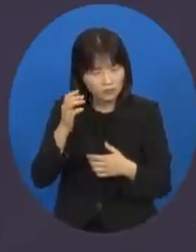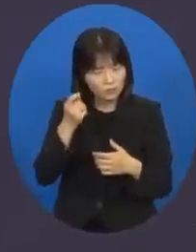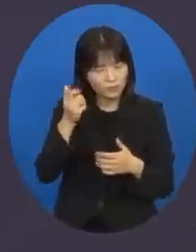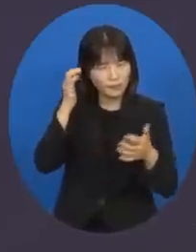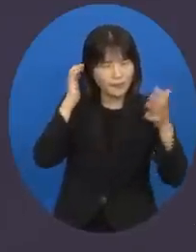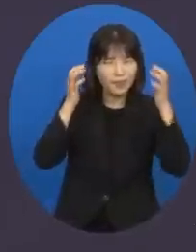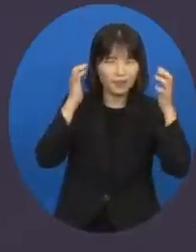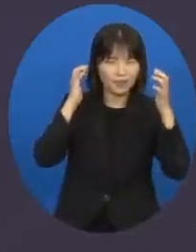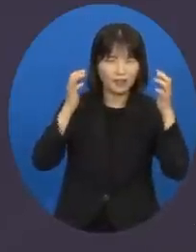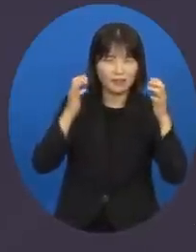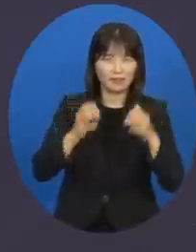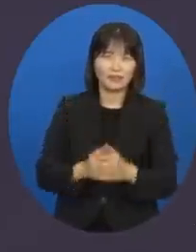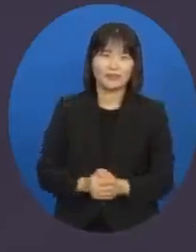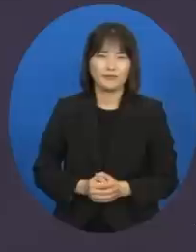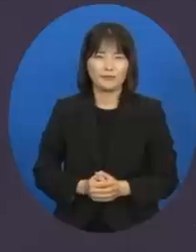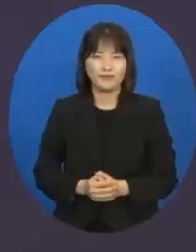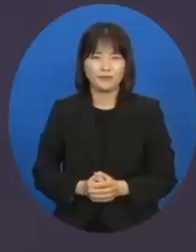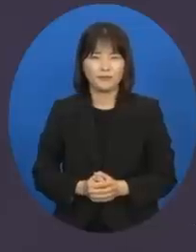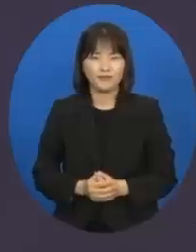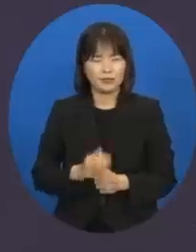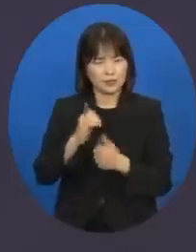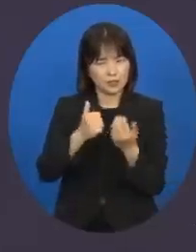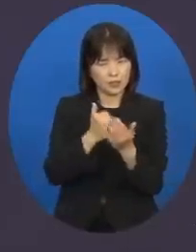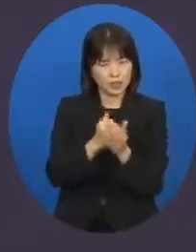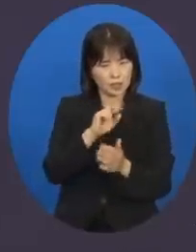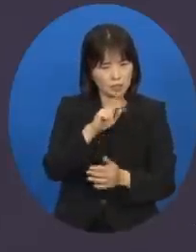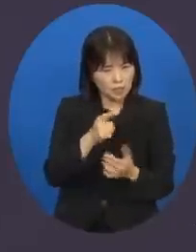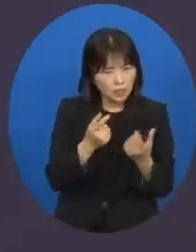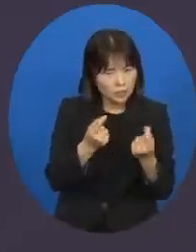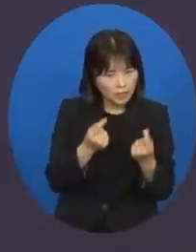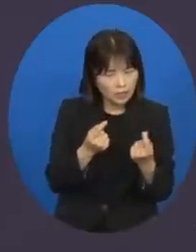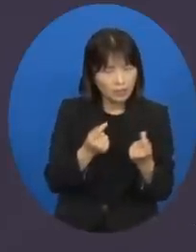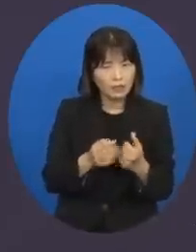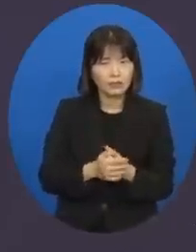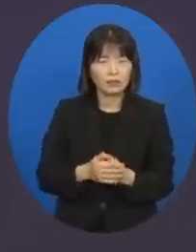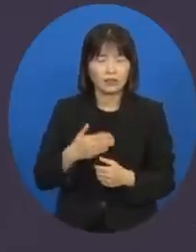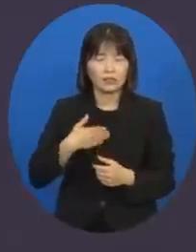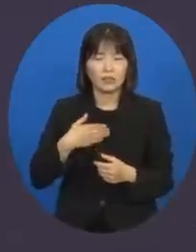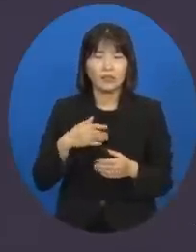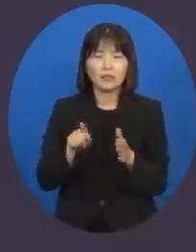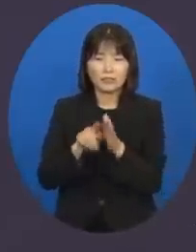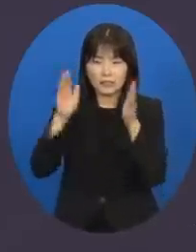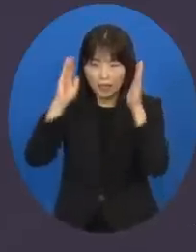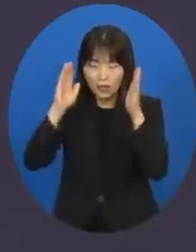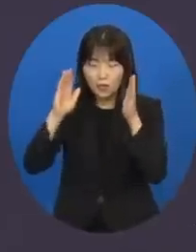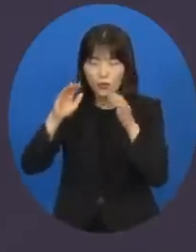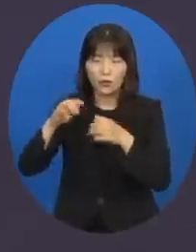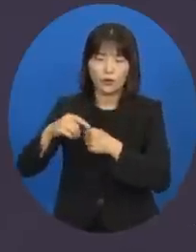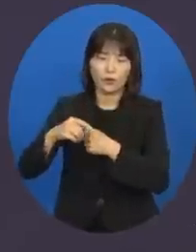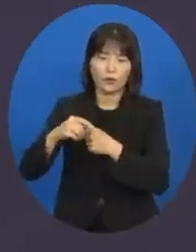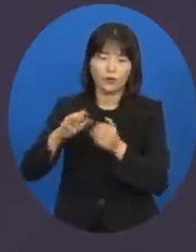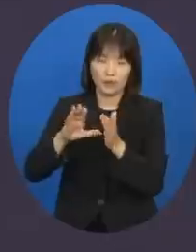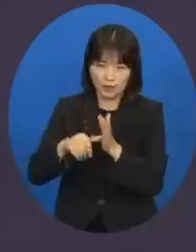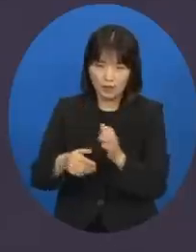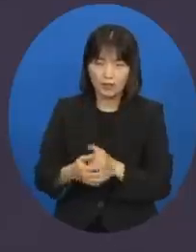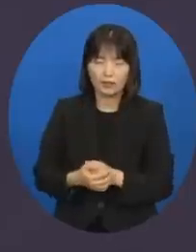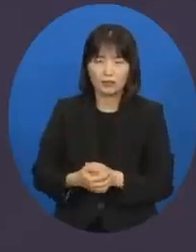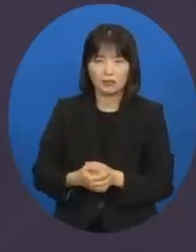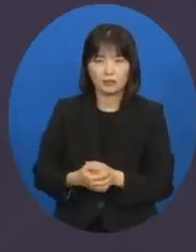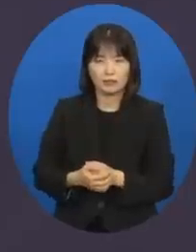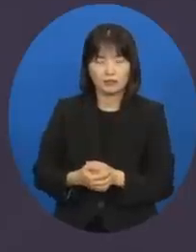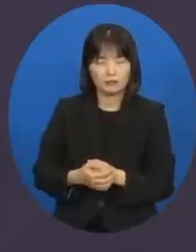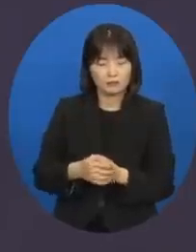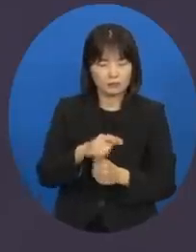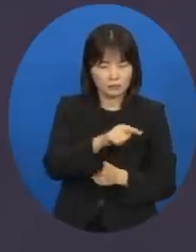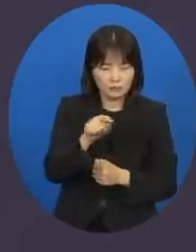좀 갈등이 돼요. 아, 성경 틀린 거 아니냐. 자, 신학교 때 1학년 때 이 다른 기록 때문에 믿음을 잃어버린 친구가